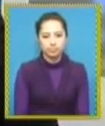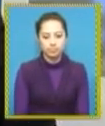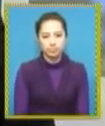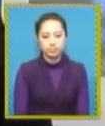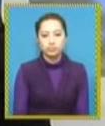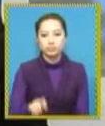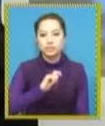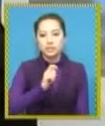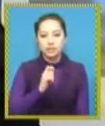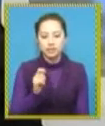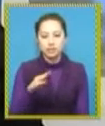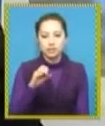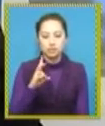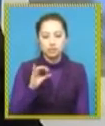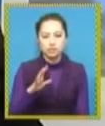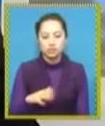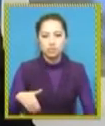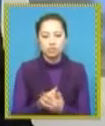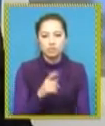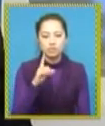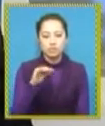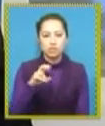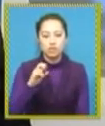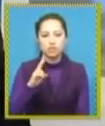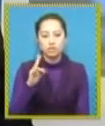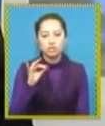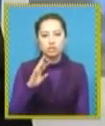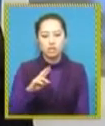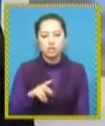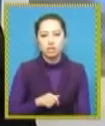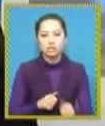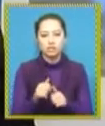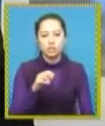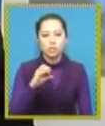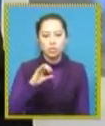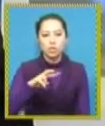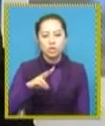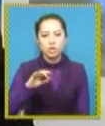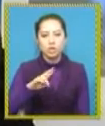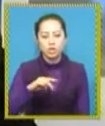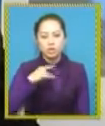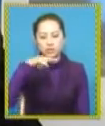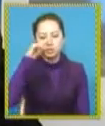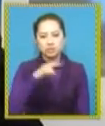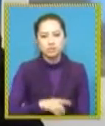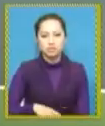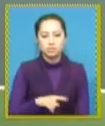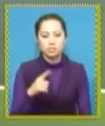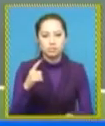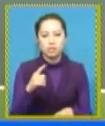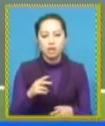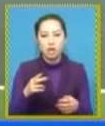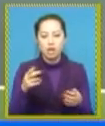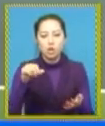Ал теннис ойындарынан жаңа Зеландияның Окленд қаласында өтіп жатқан турнирде қазақстандық Юлия Путинцева негізгі кезеңге шыға алмай